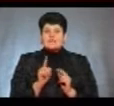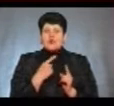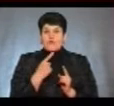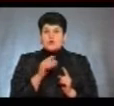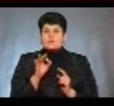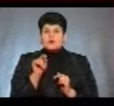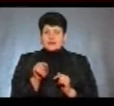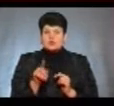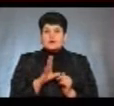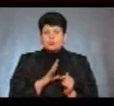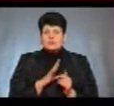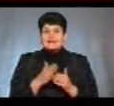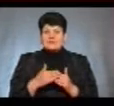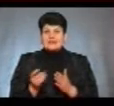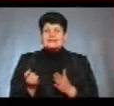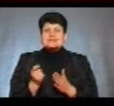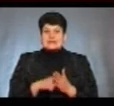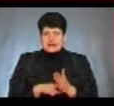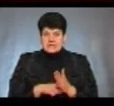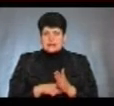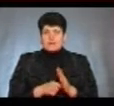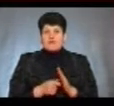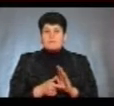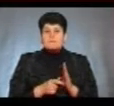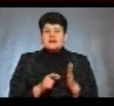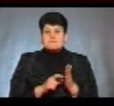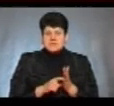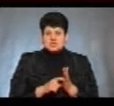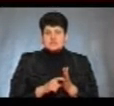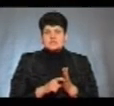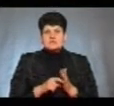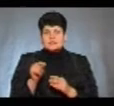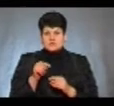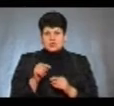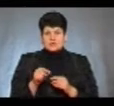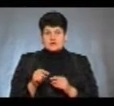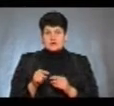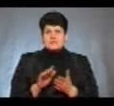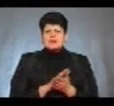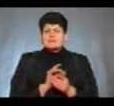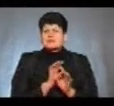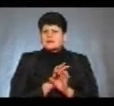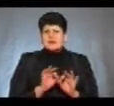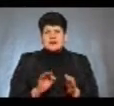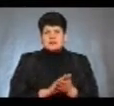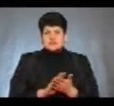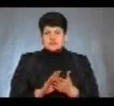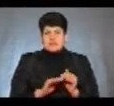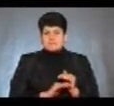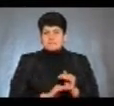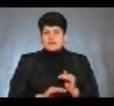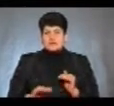там двері були закриті, що в приміщенні закритої трансформаторної підстанції ідеальна чистота. Підлога,